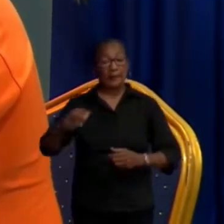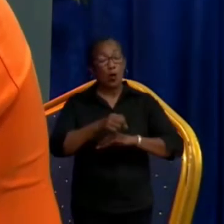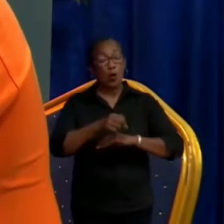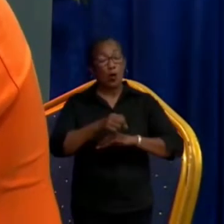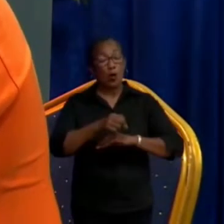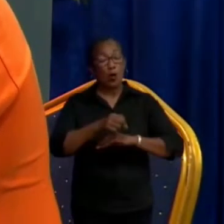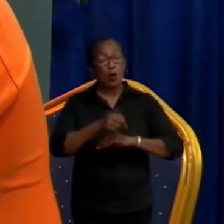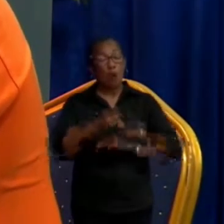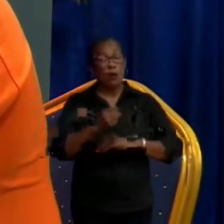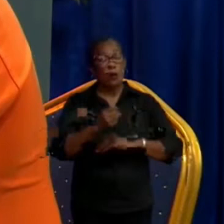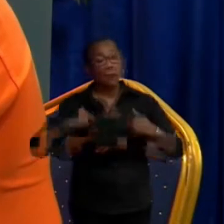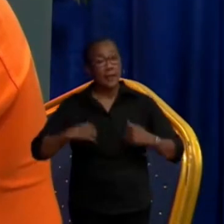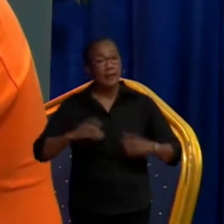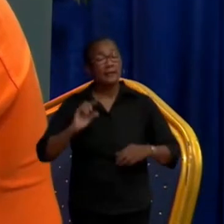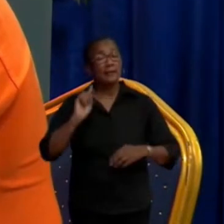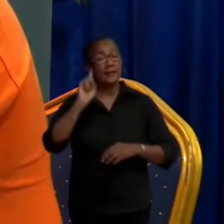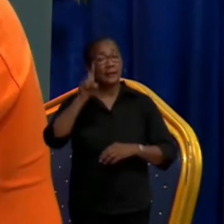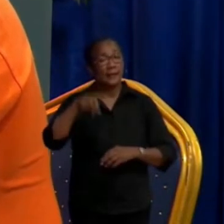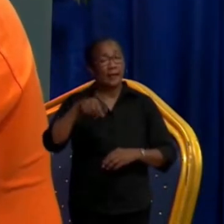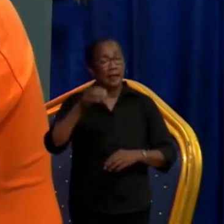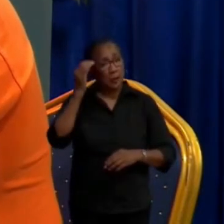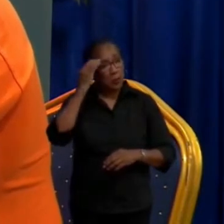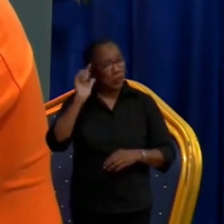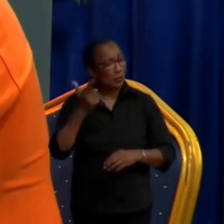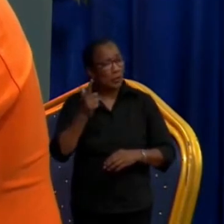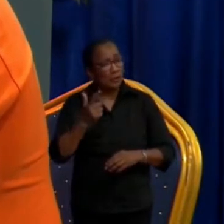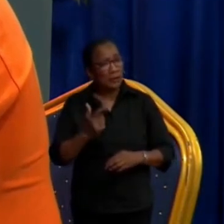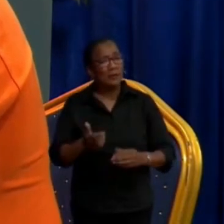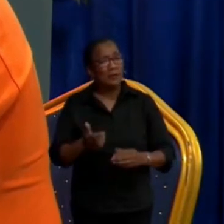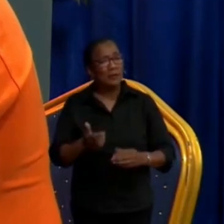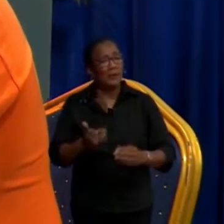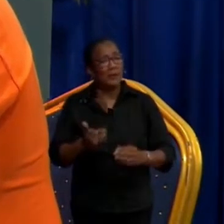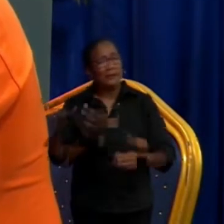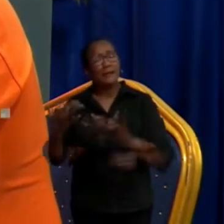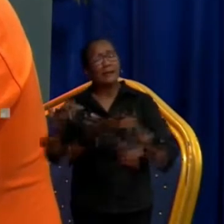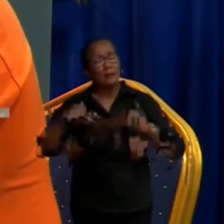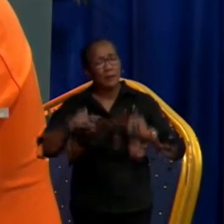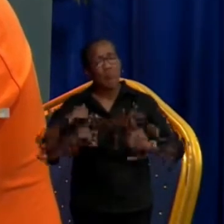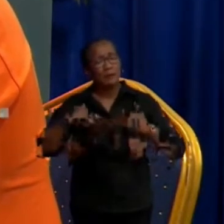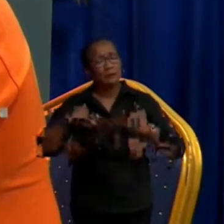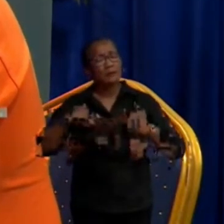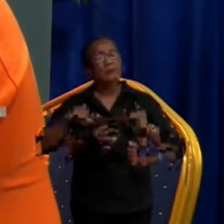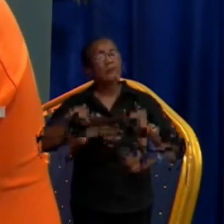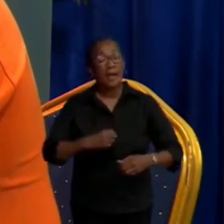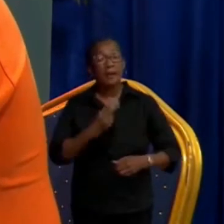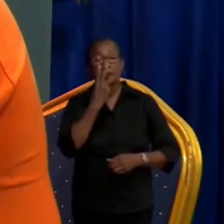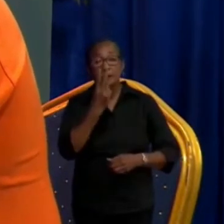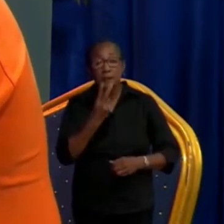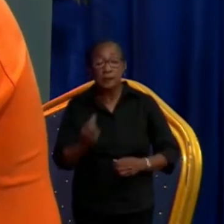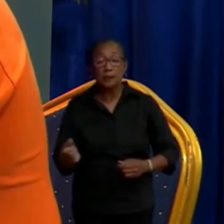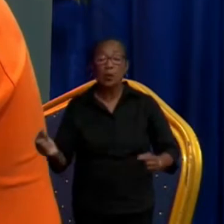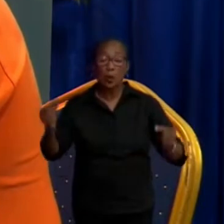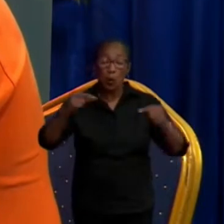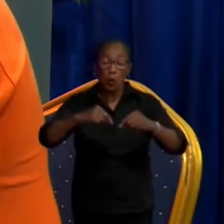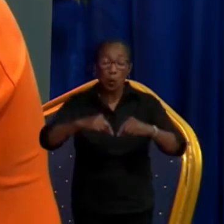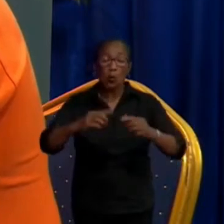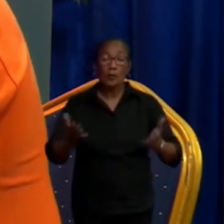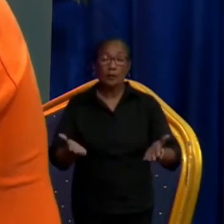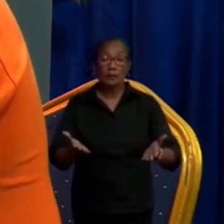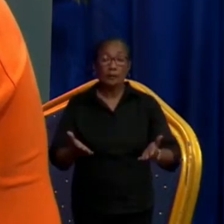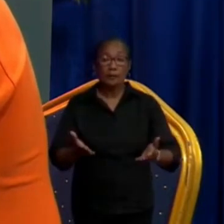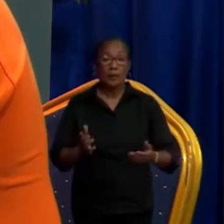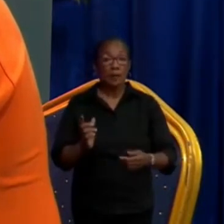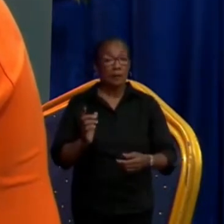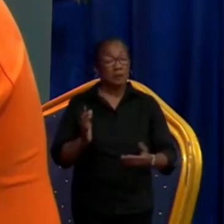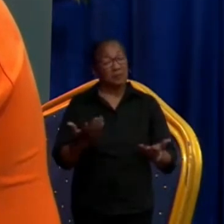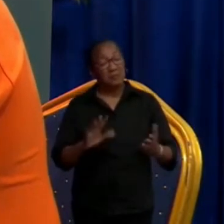getransporteerd. Schatting te maken, maar het zijn tientallen mensen. Dat hebben we zien overkomen. En als het niet